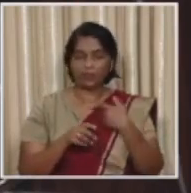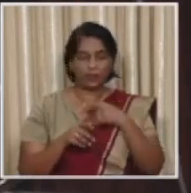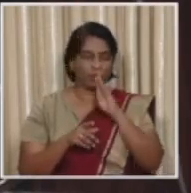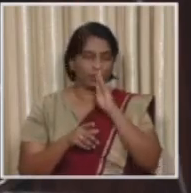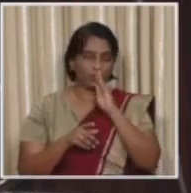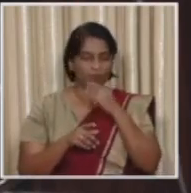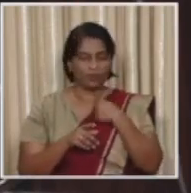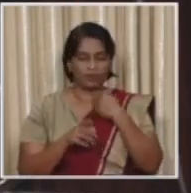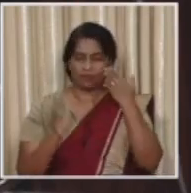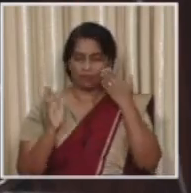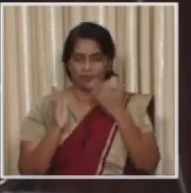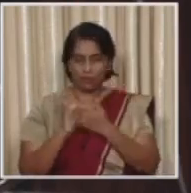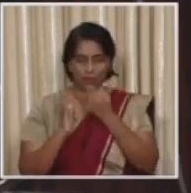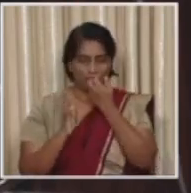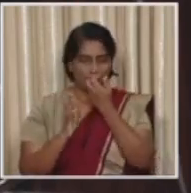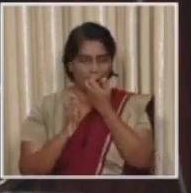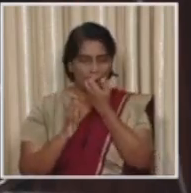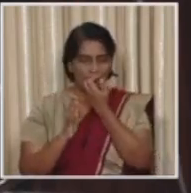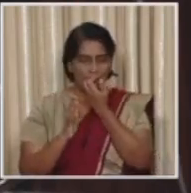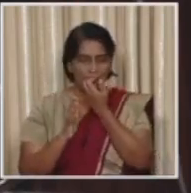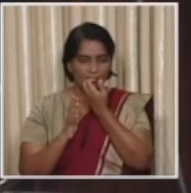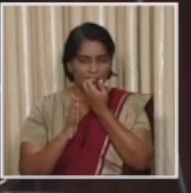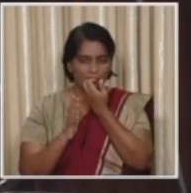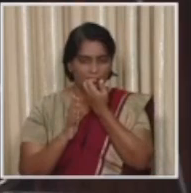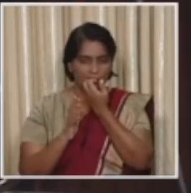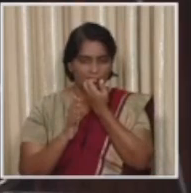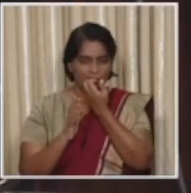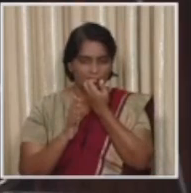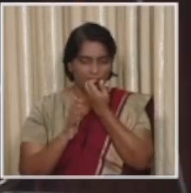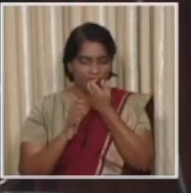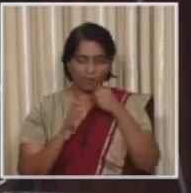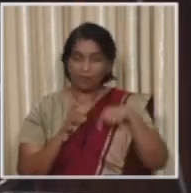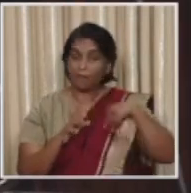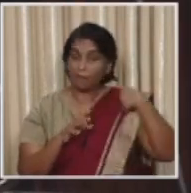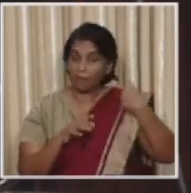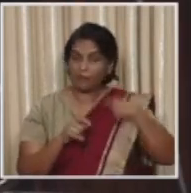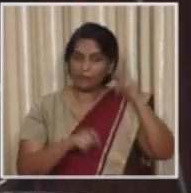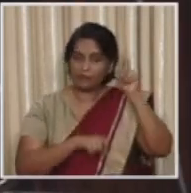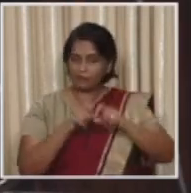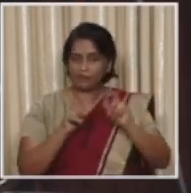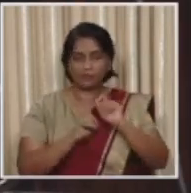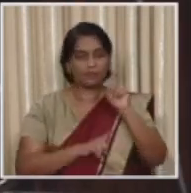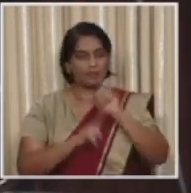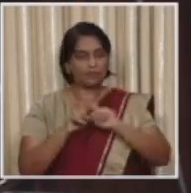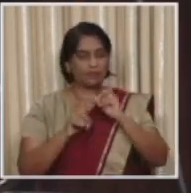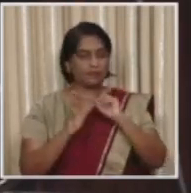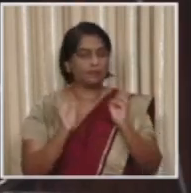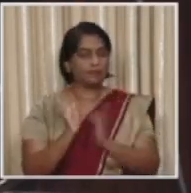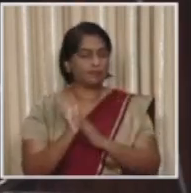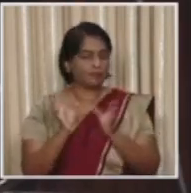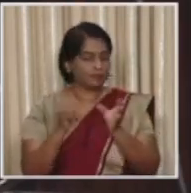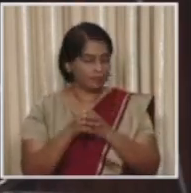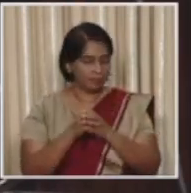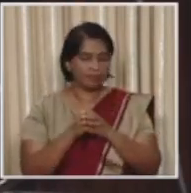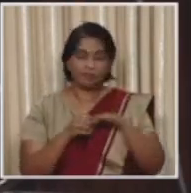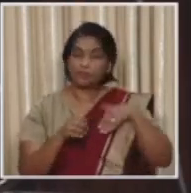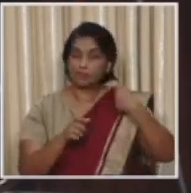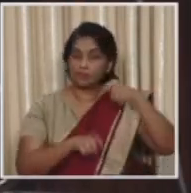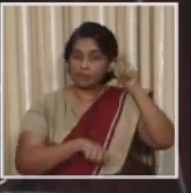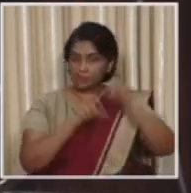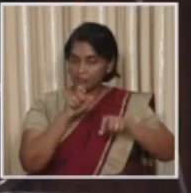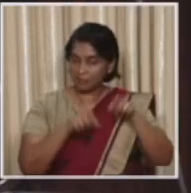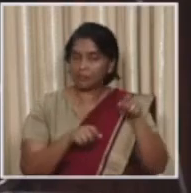එහෙම මේ ප්‍රධාන නිලධාරීන් පාර්ලිමේන්තු අයවැය කාර්යාලයේ ප්‍රධාන